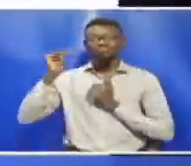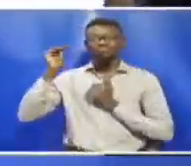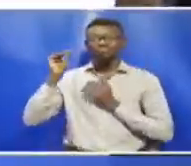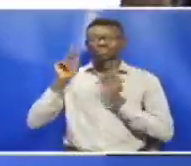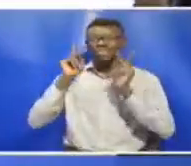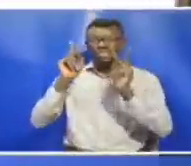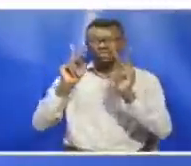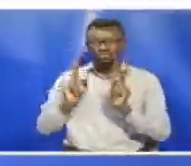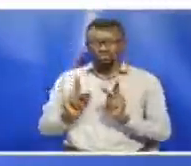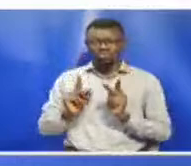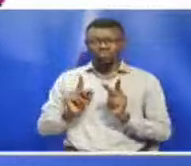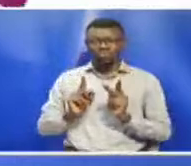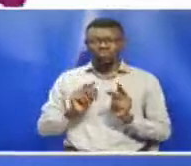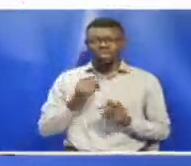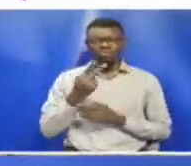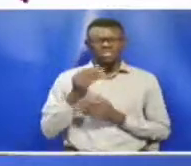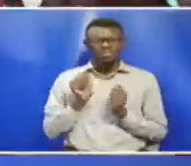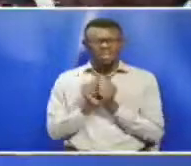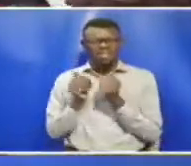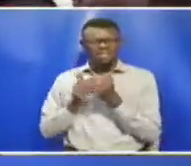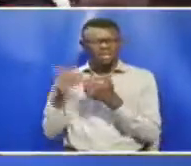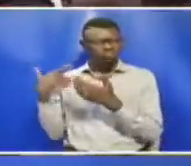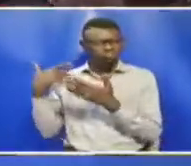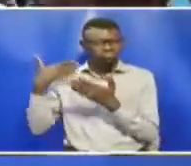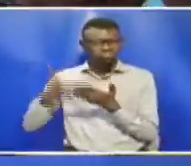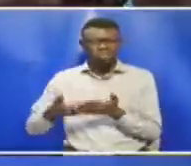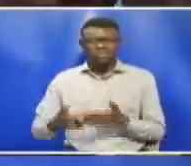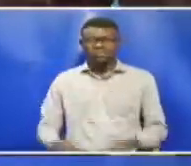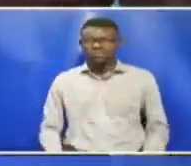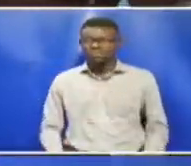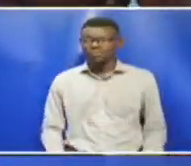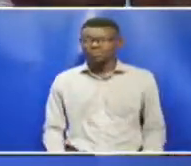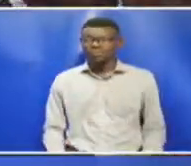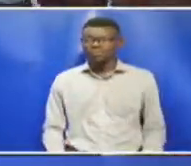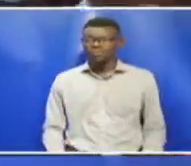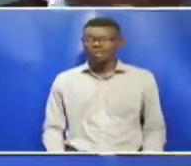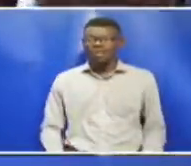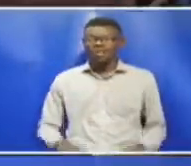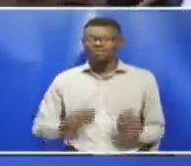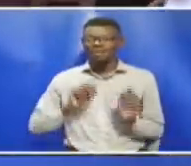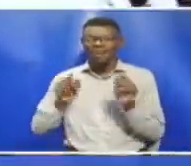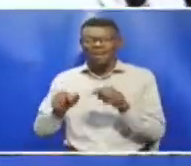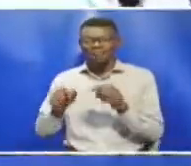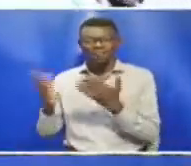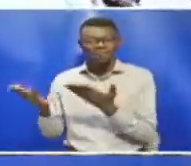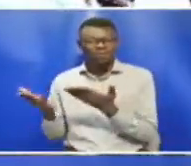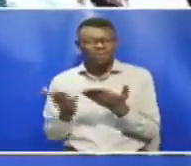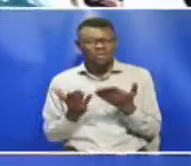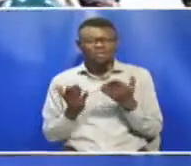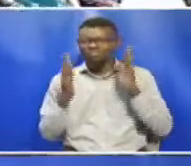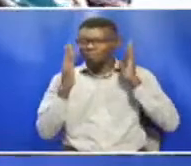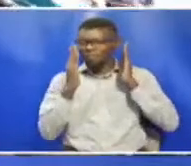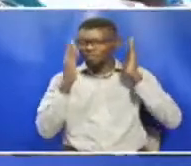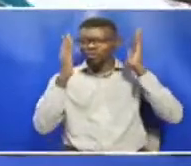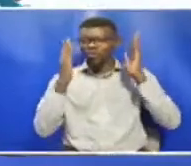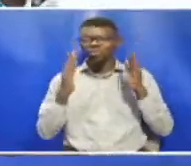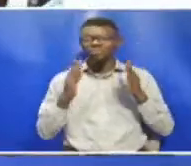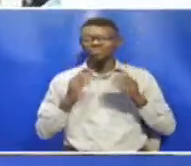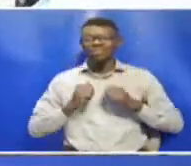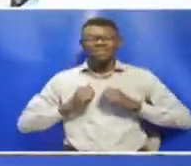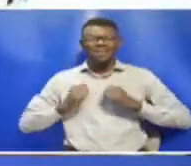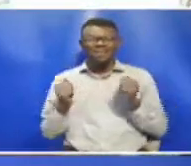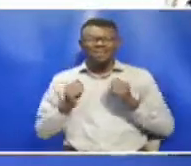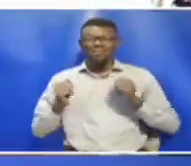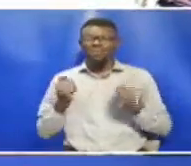Januari mwaka 2019. Tumekuja kukaribisha bishop na tumefurahi sana. Kwa Wakristo, ningetaka